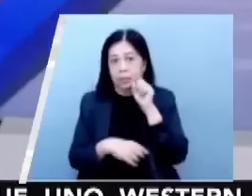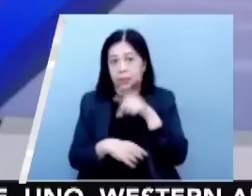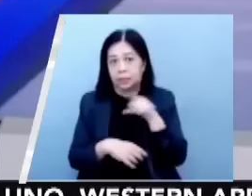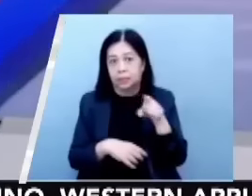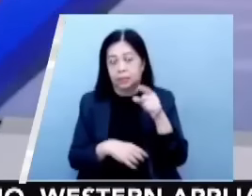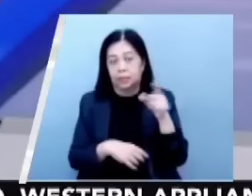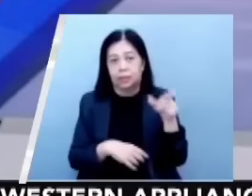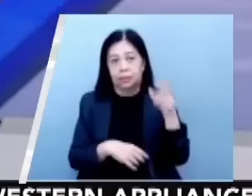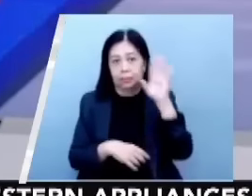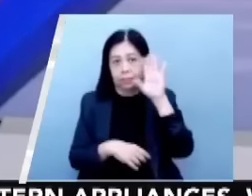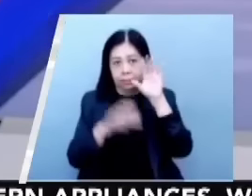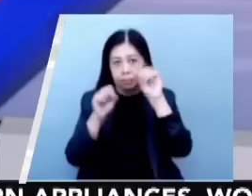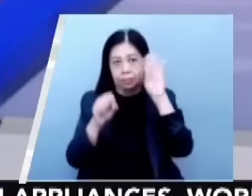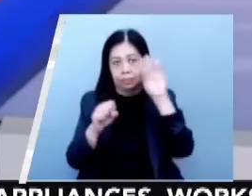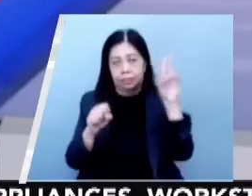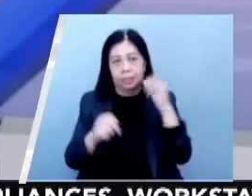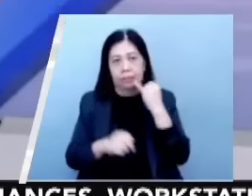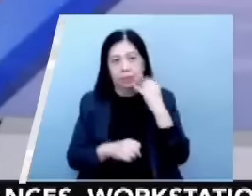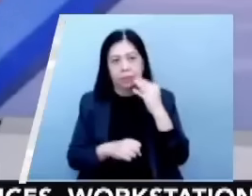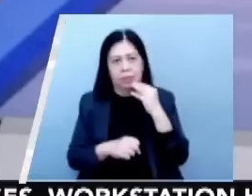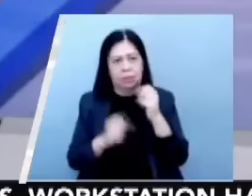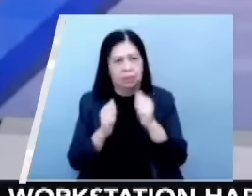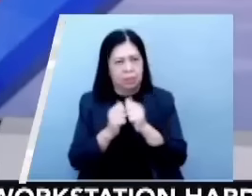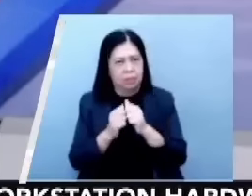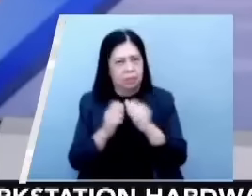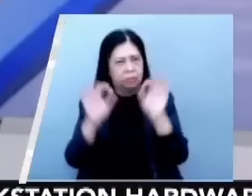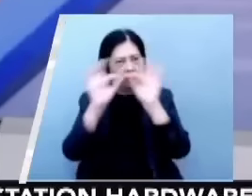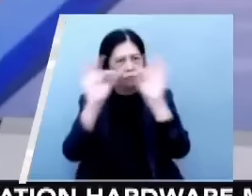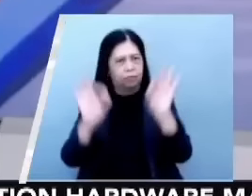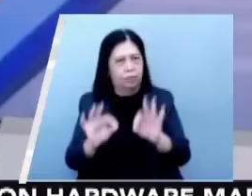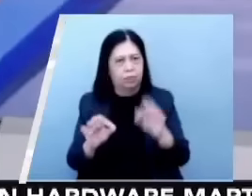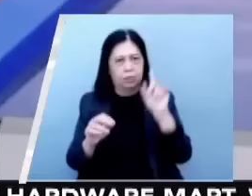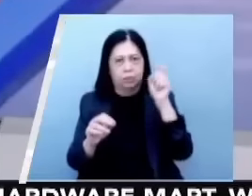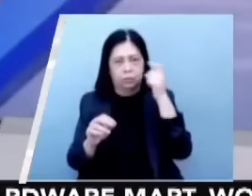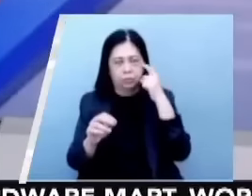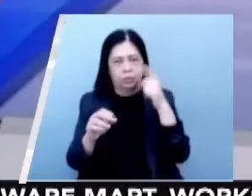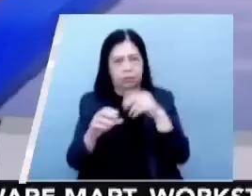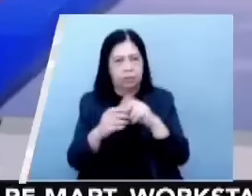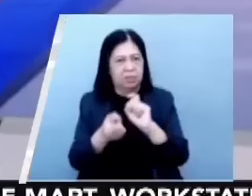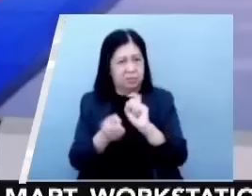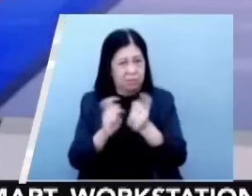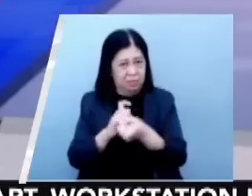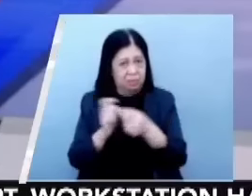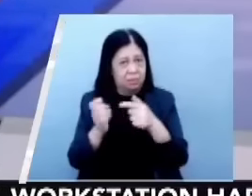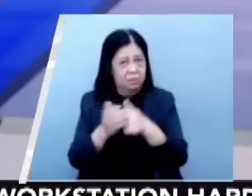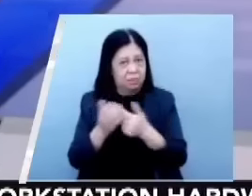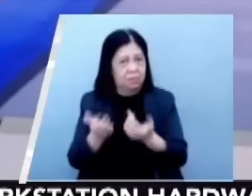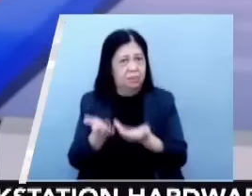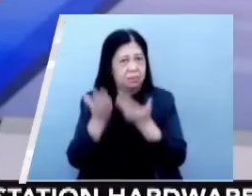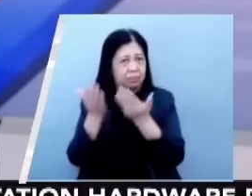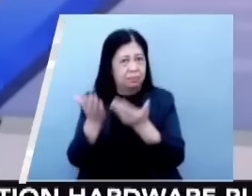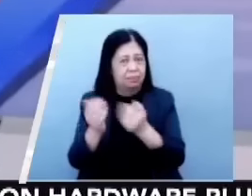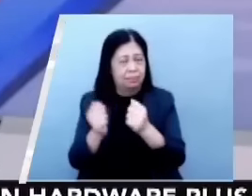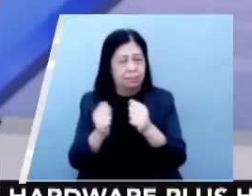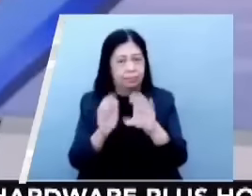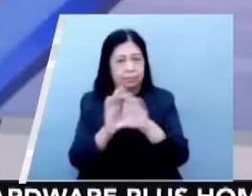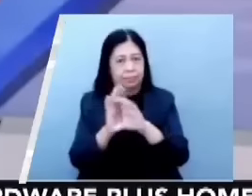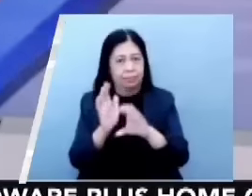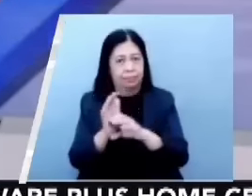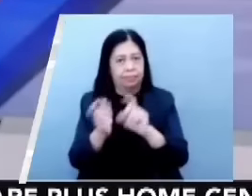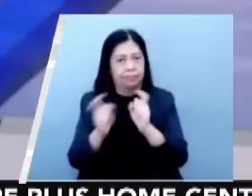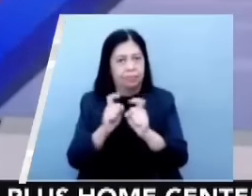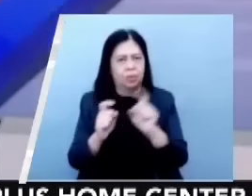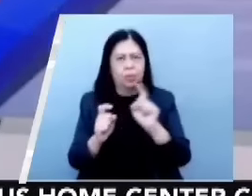Marcos, nangangabang pati porma ng gobyerno e babaguhin ng mga nagsusulong ng tsa-tsa. Ang posibleng motibo